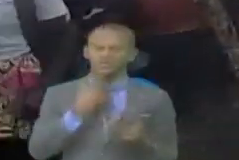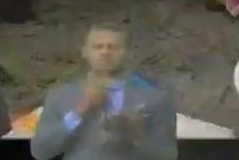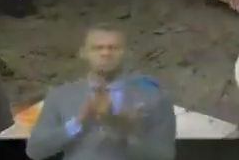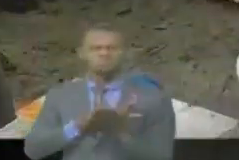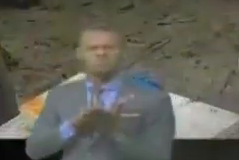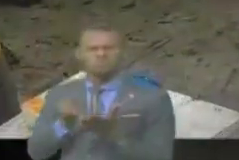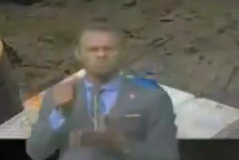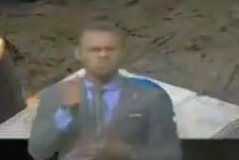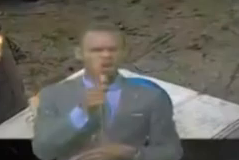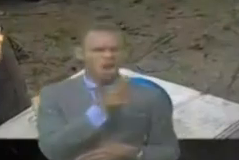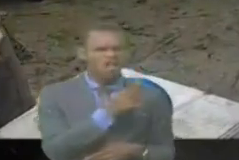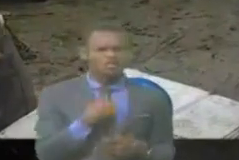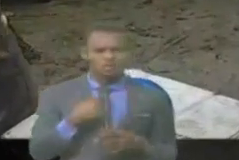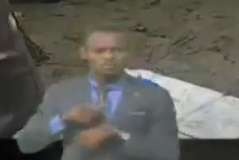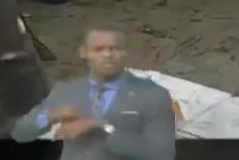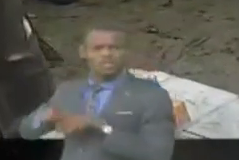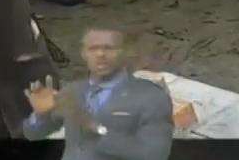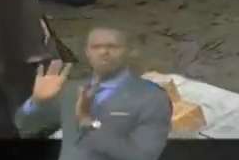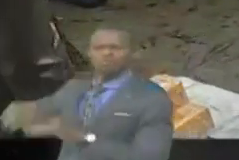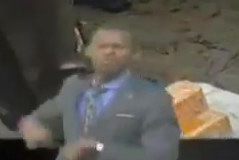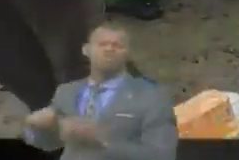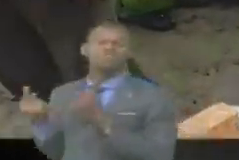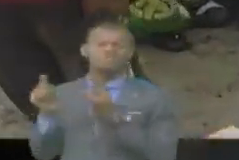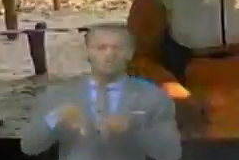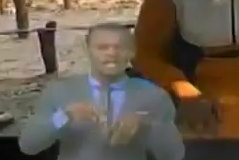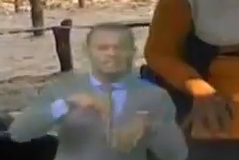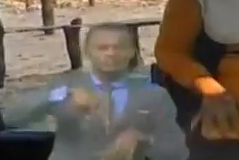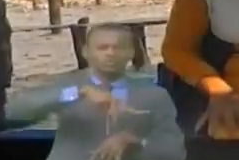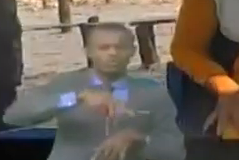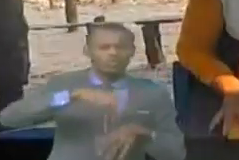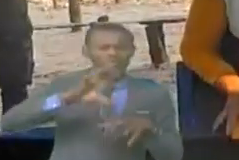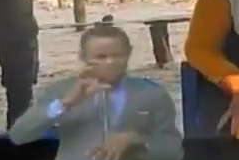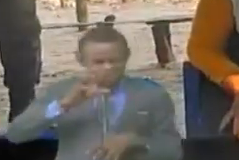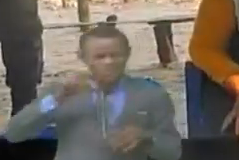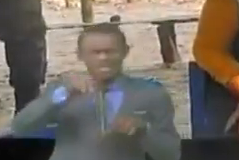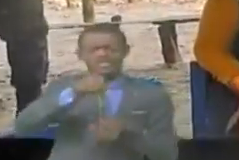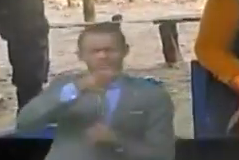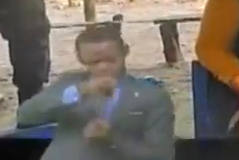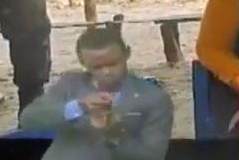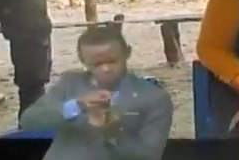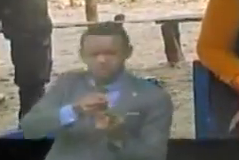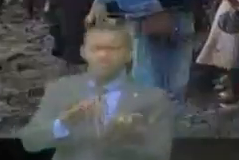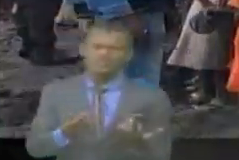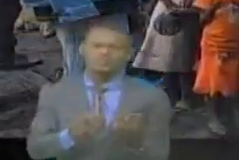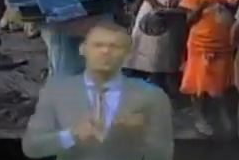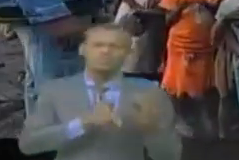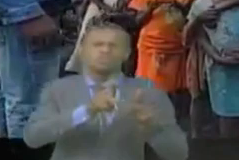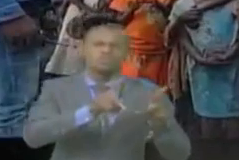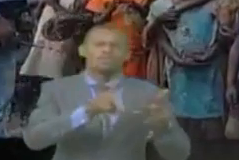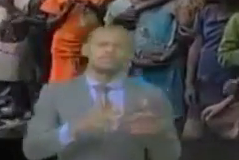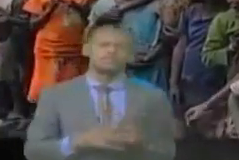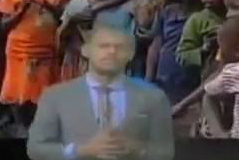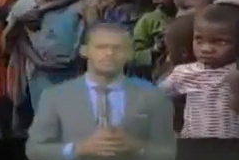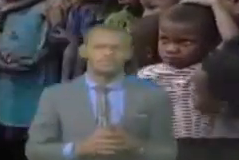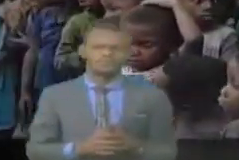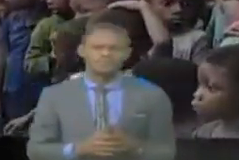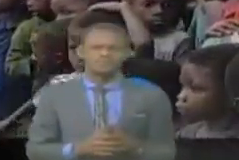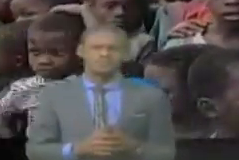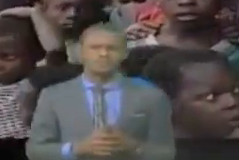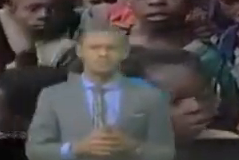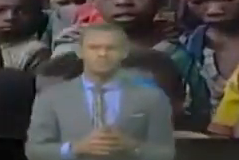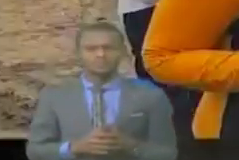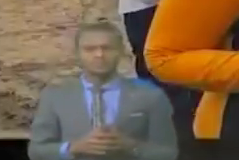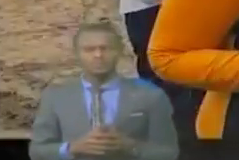les conforts de sa résidence et venu communier avec les habitants de ces milieux ruraux. La présidente du centre des formations professionnelles